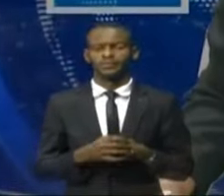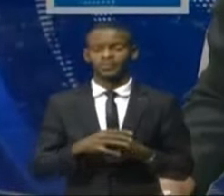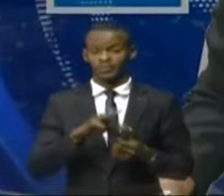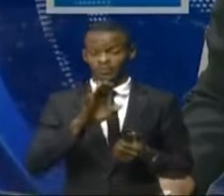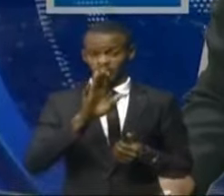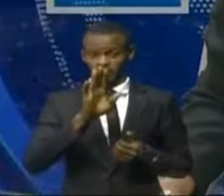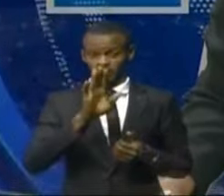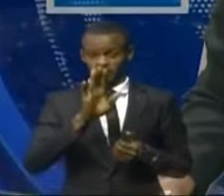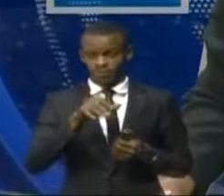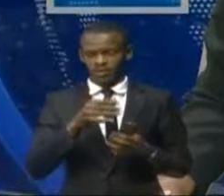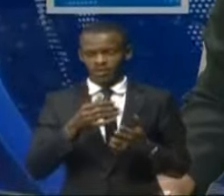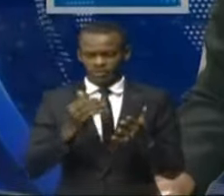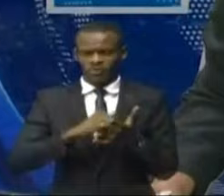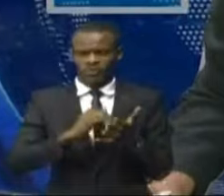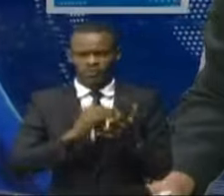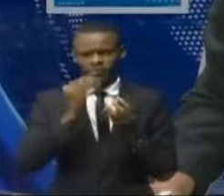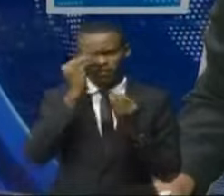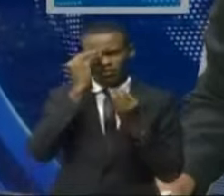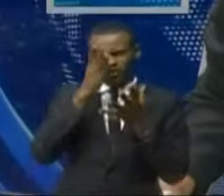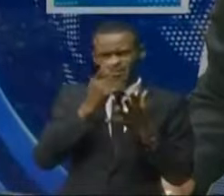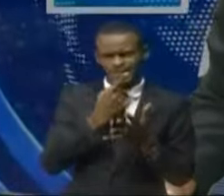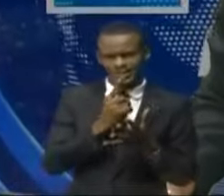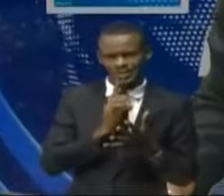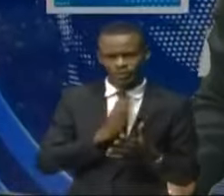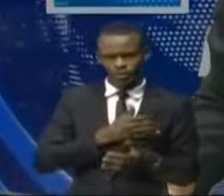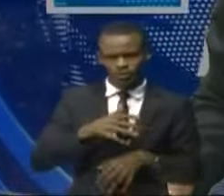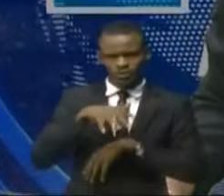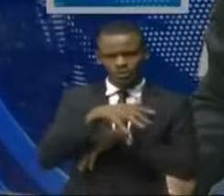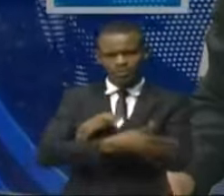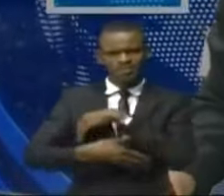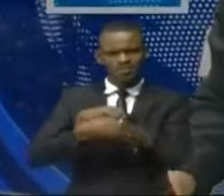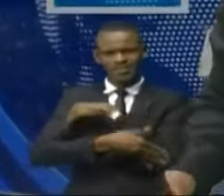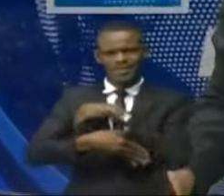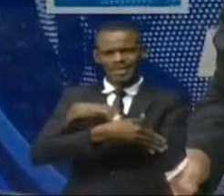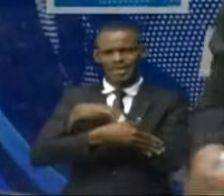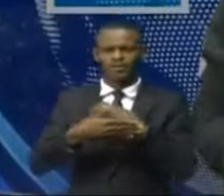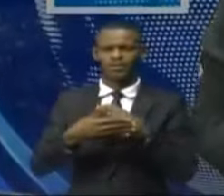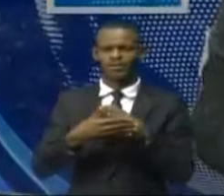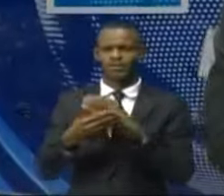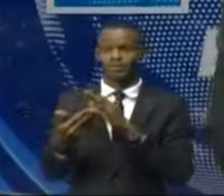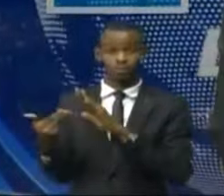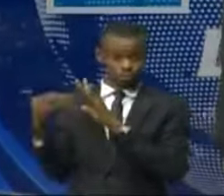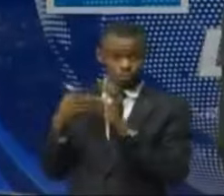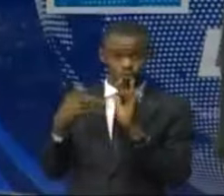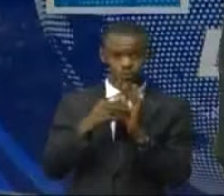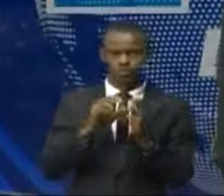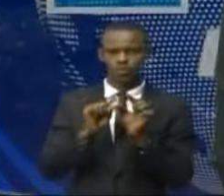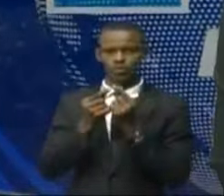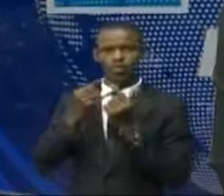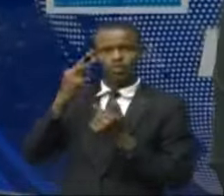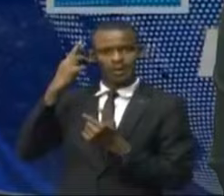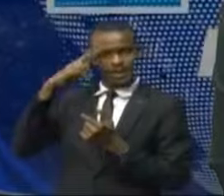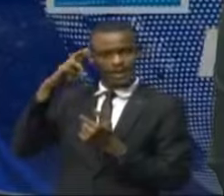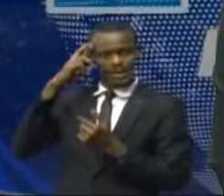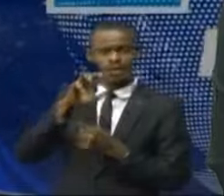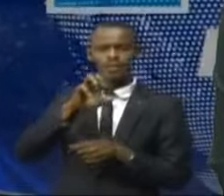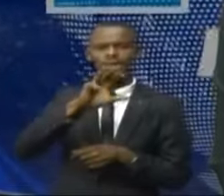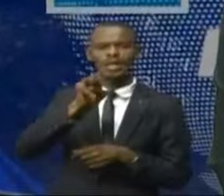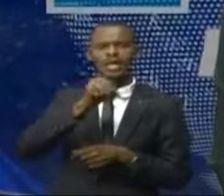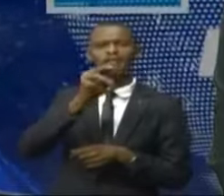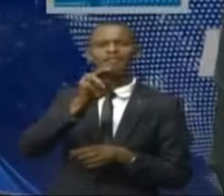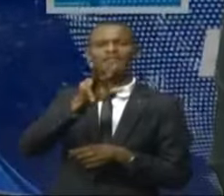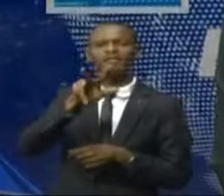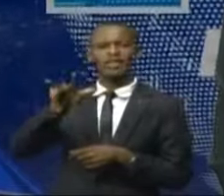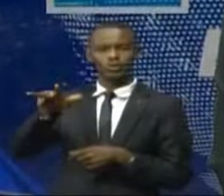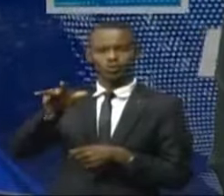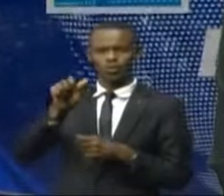Notre pays, la RDC, sous une menace sérieuse incarnée par le M23, agissant sous la coupe